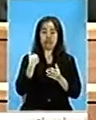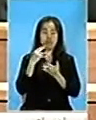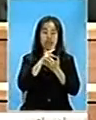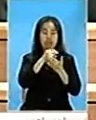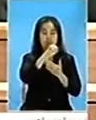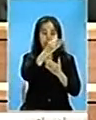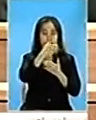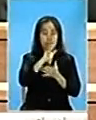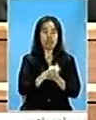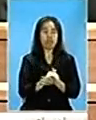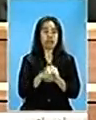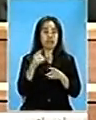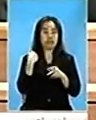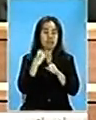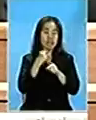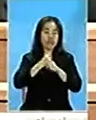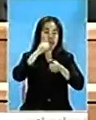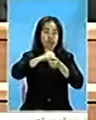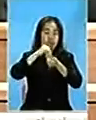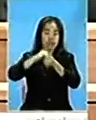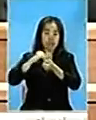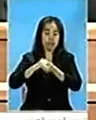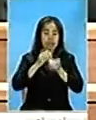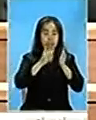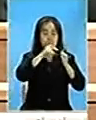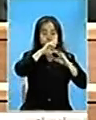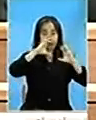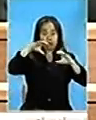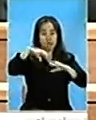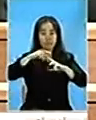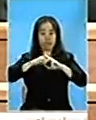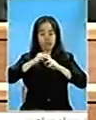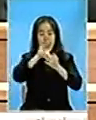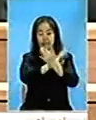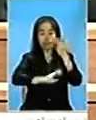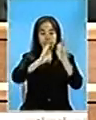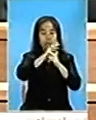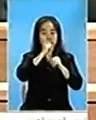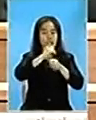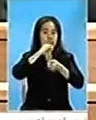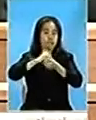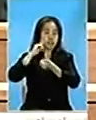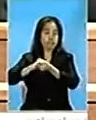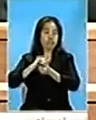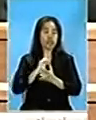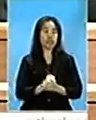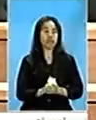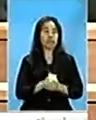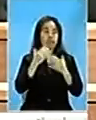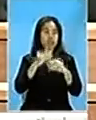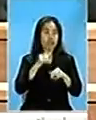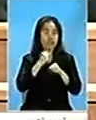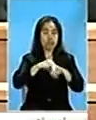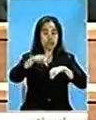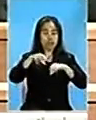าและก็สร้างมีส่วนร่วมทุกภาคส่วนจากฐานบนสุดของประเทศลงไปสู่ฐานล่างสุดและดำเนิน